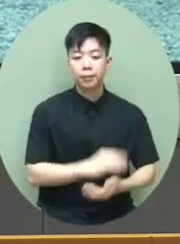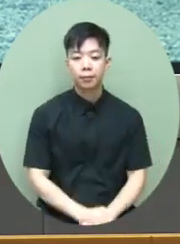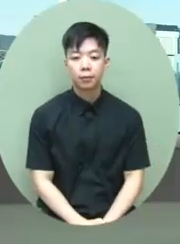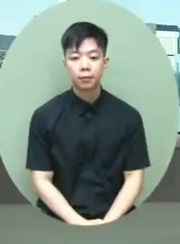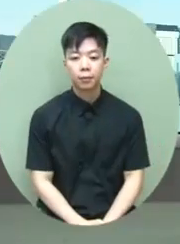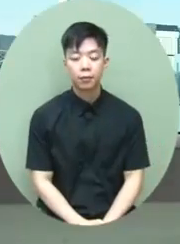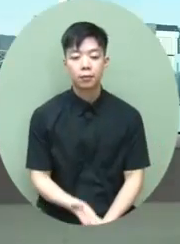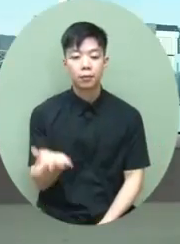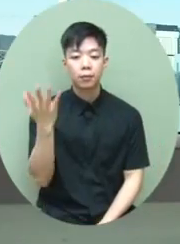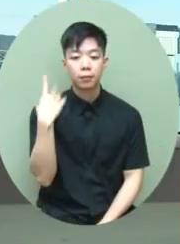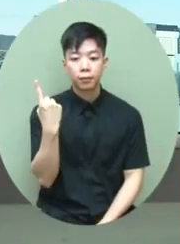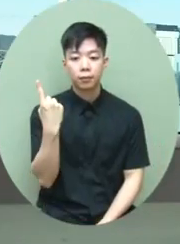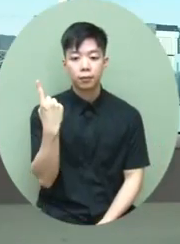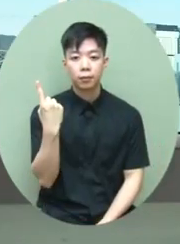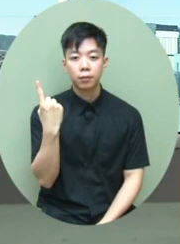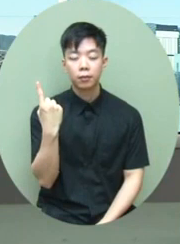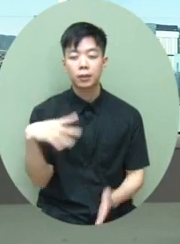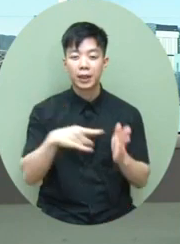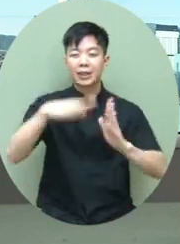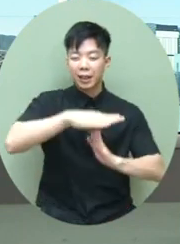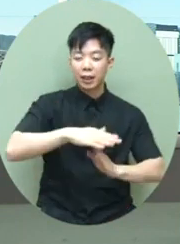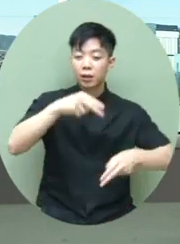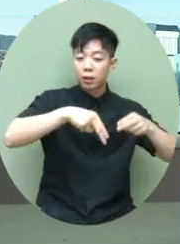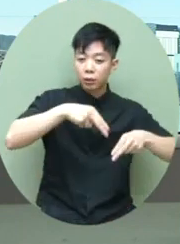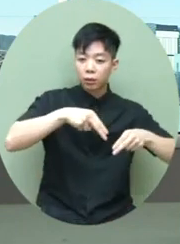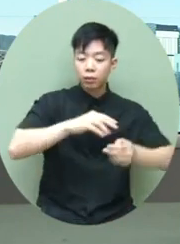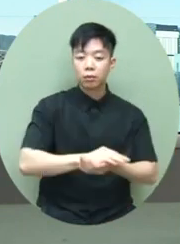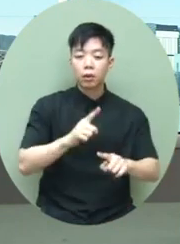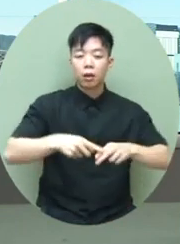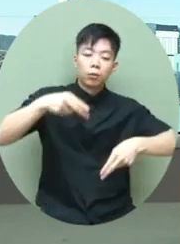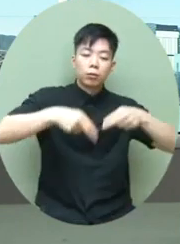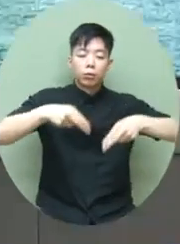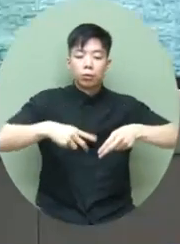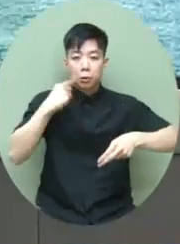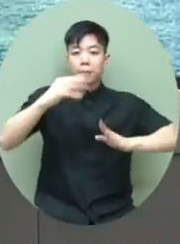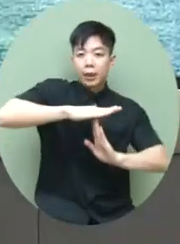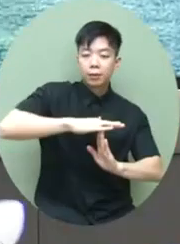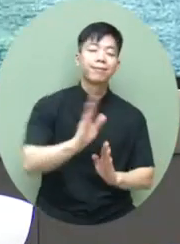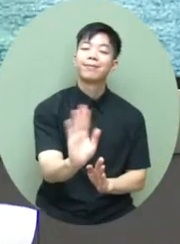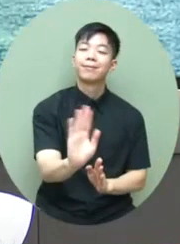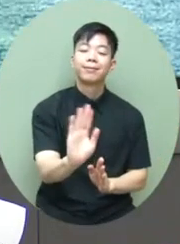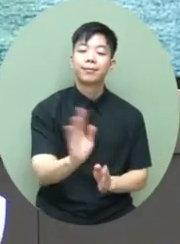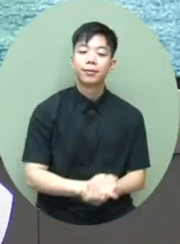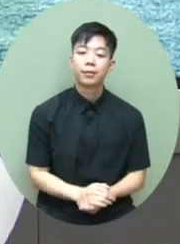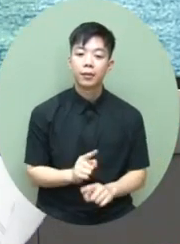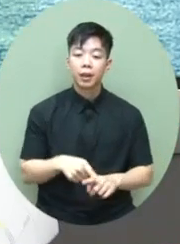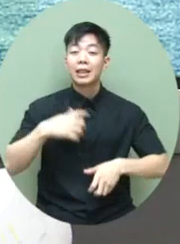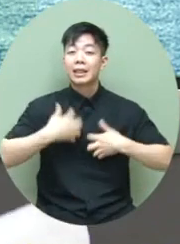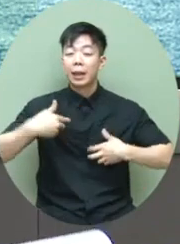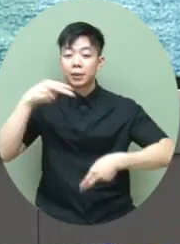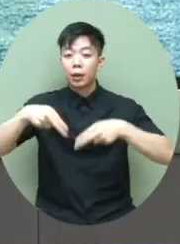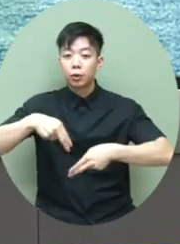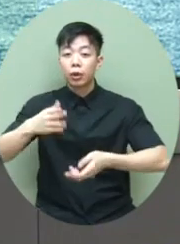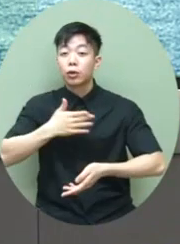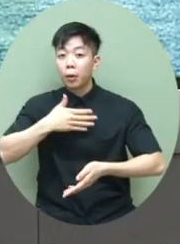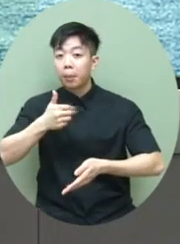昨天那位病人就不是做到一半轉院的，其實就是準備做急症手術的時候，